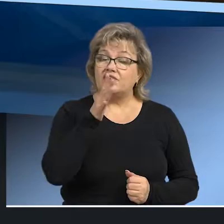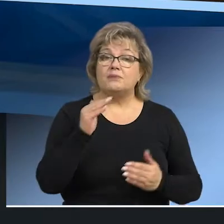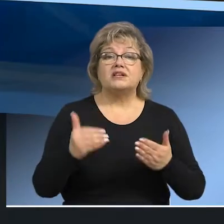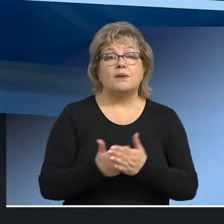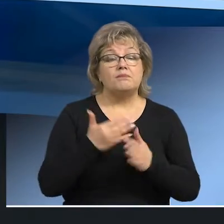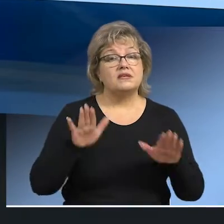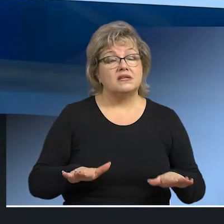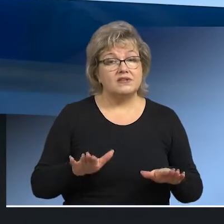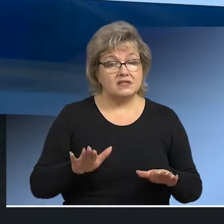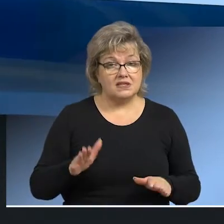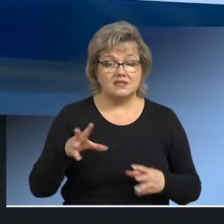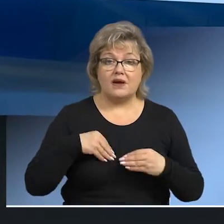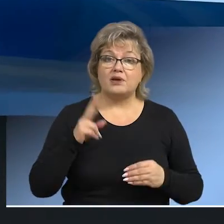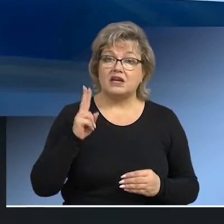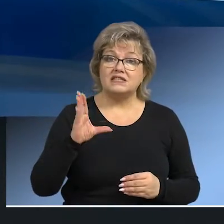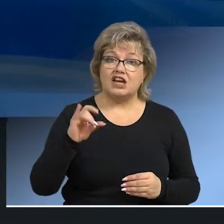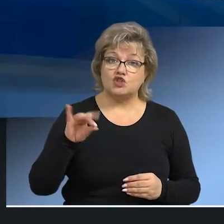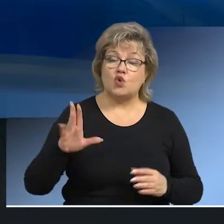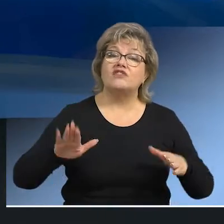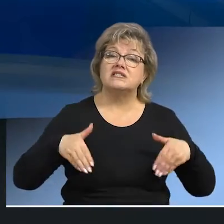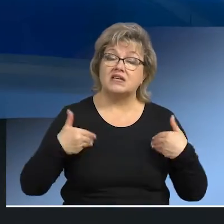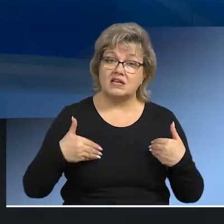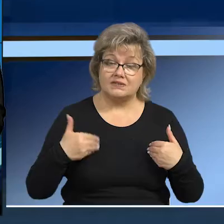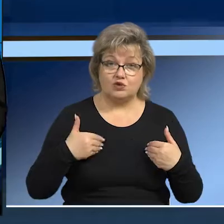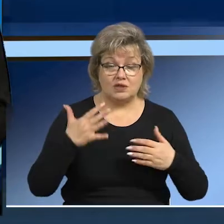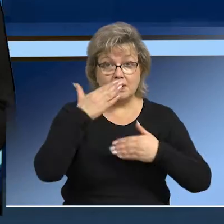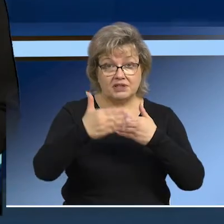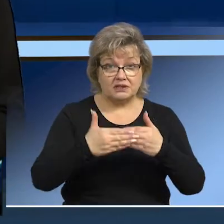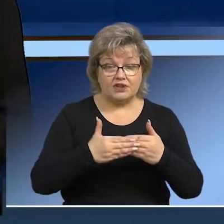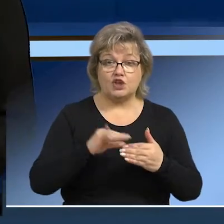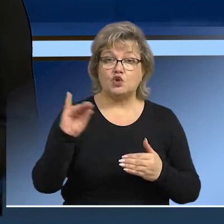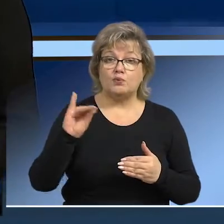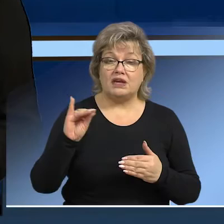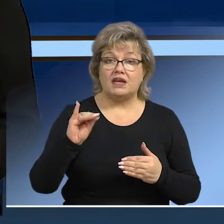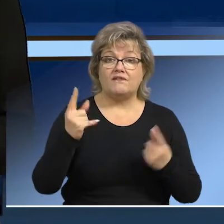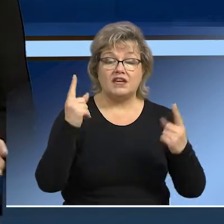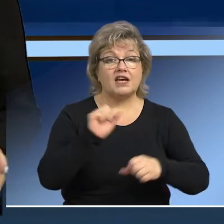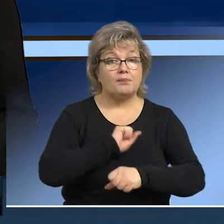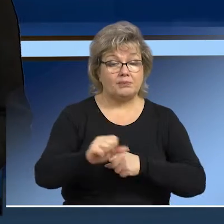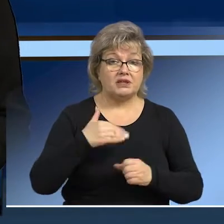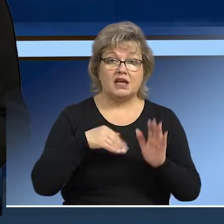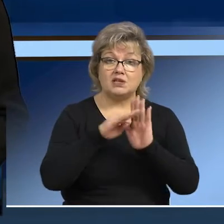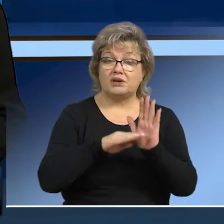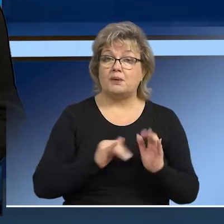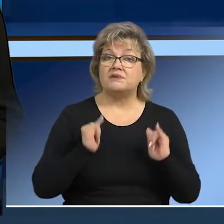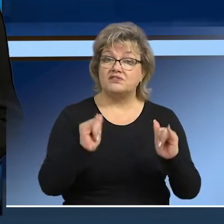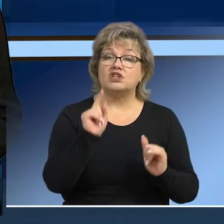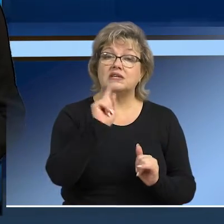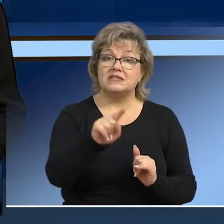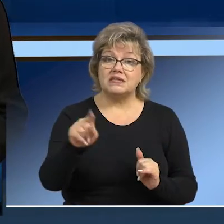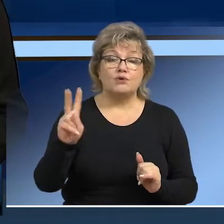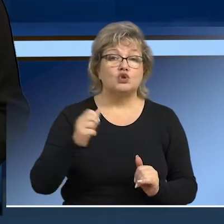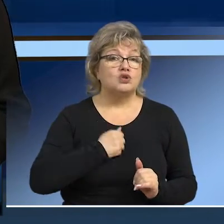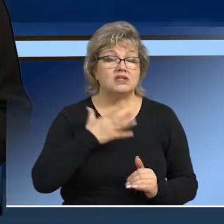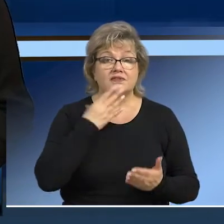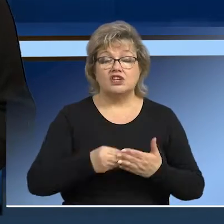Самое время для местных новостей. С вами Каролина Стрельцова. Здравствуйте. В преддверии юбилея Великой Победы. Сегодня наша программа посвящена тем,